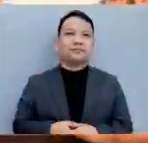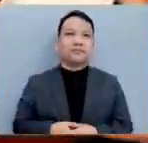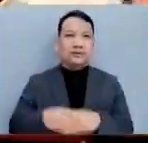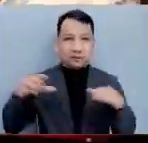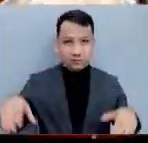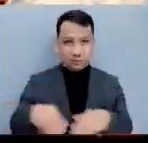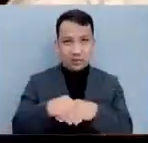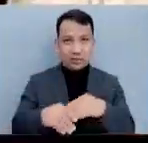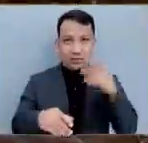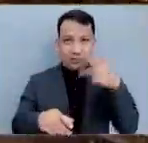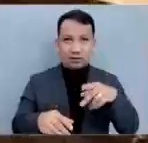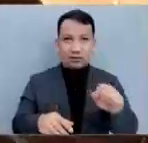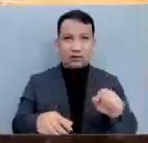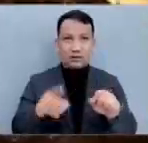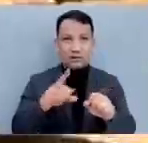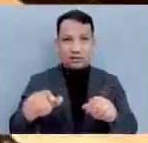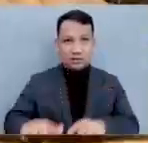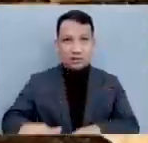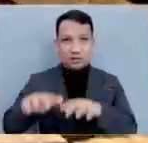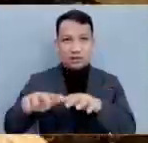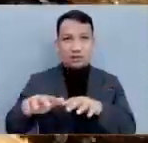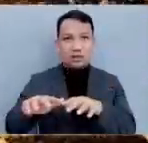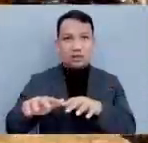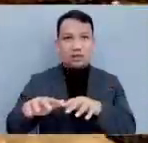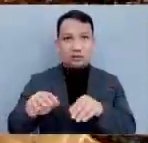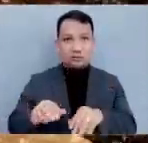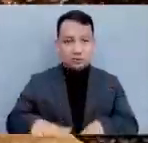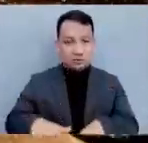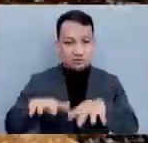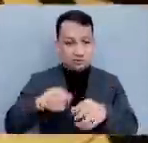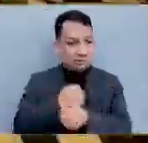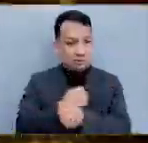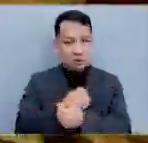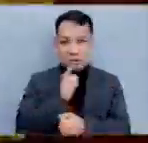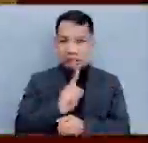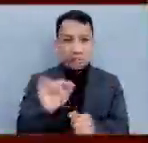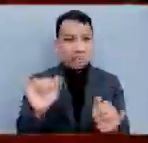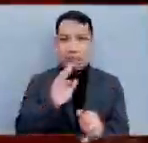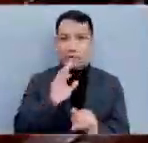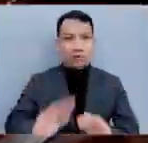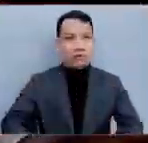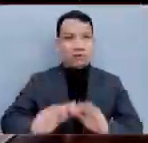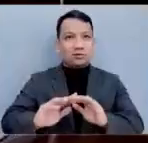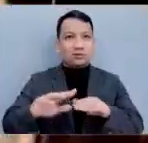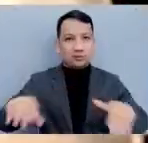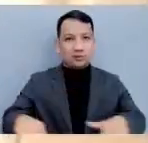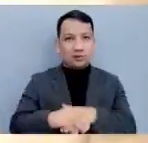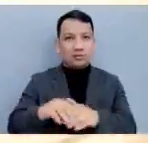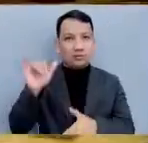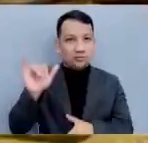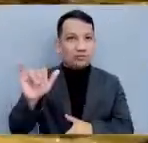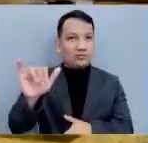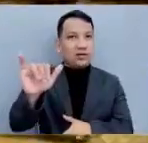Paulo at Dayan, binaha hindi lang ng pagmamahal, kundi pati ng tubig. Pero ang couple, for better or for